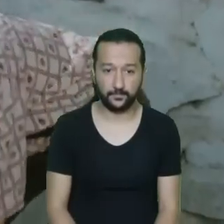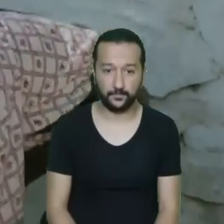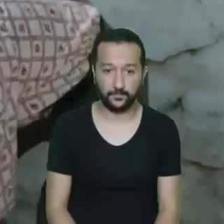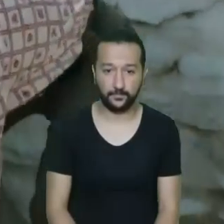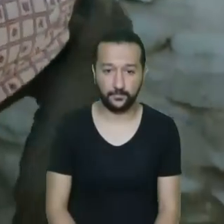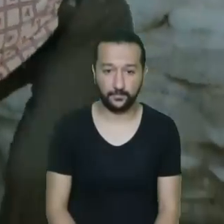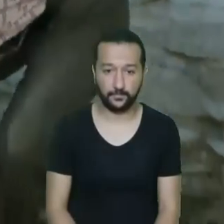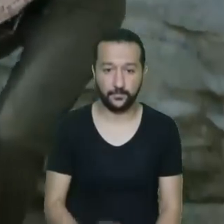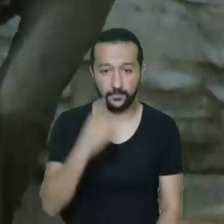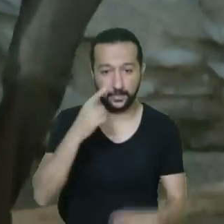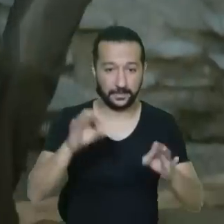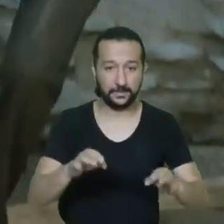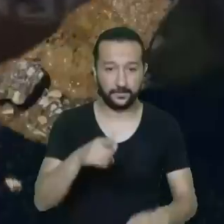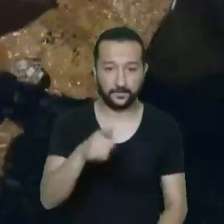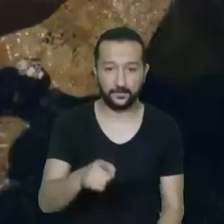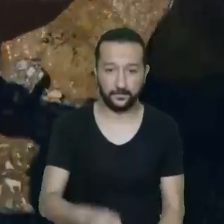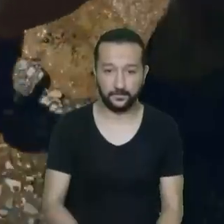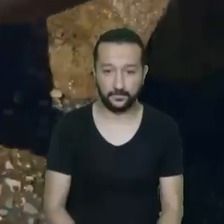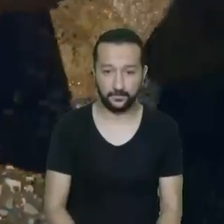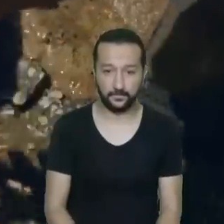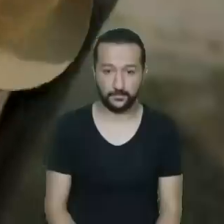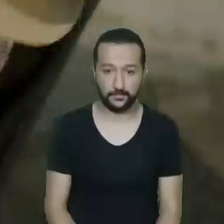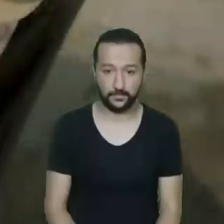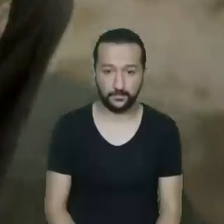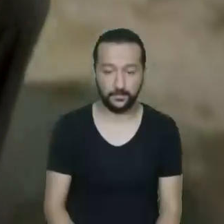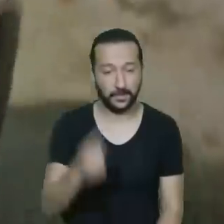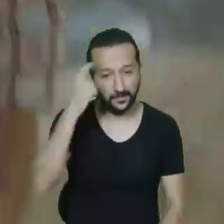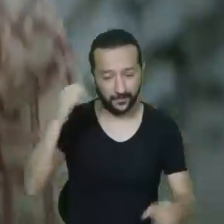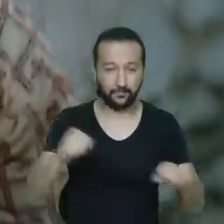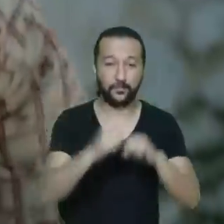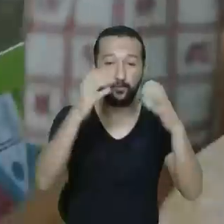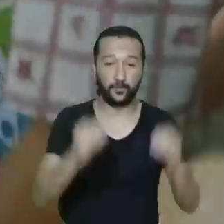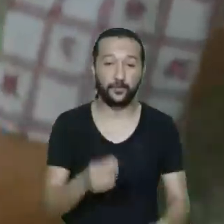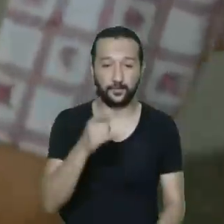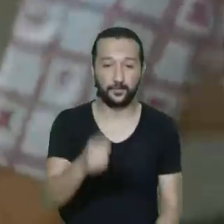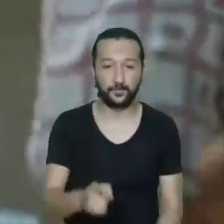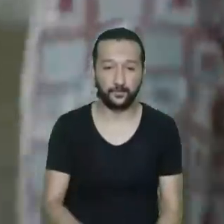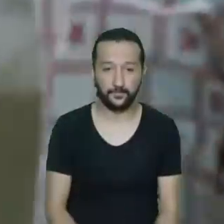Zümrüt şaşkın eğildi. Başları değiyor. Kafalar dokuştu ya.